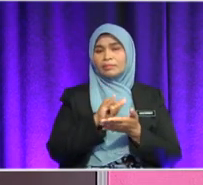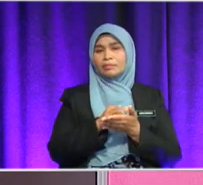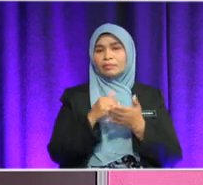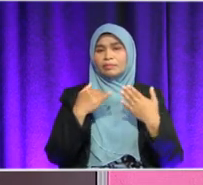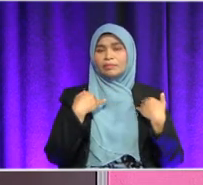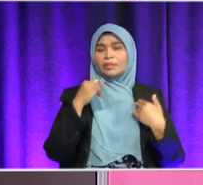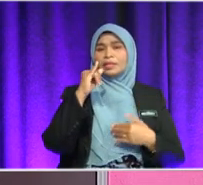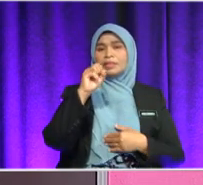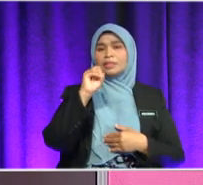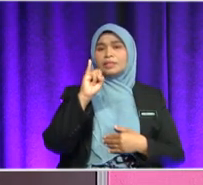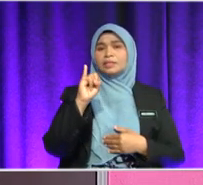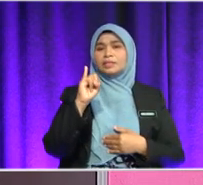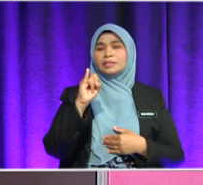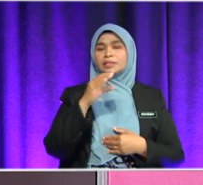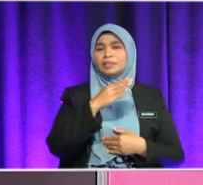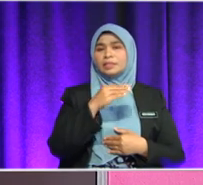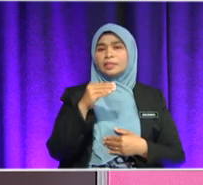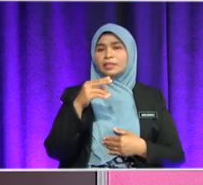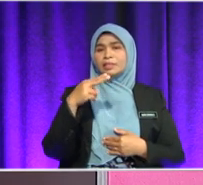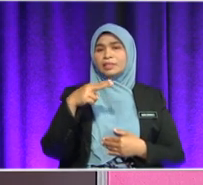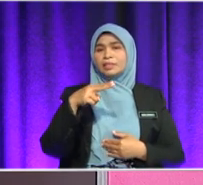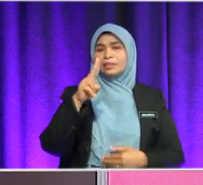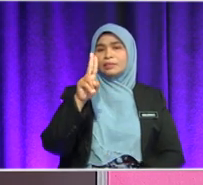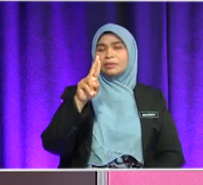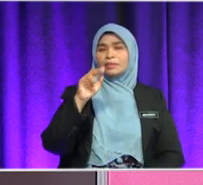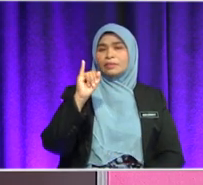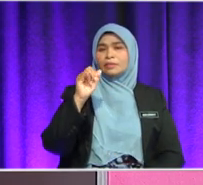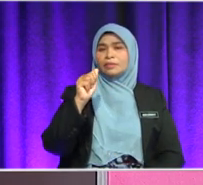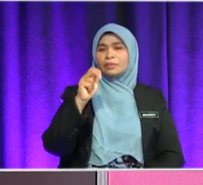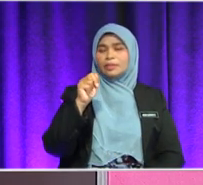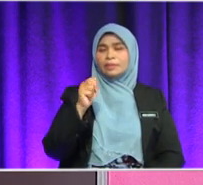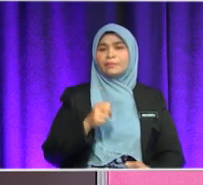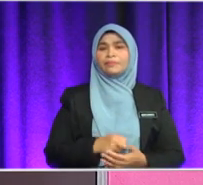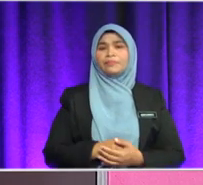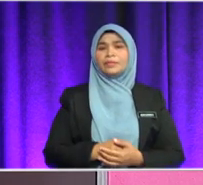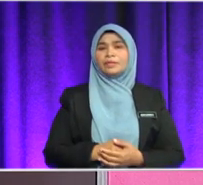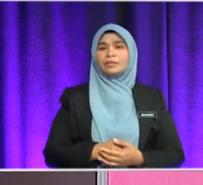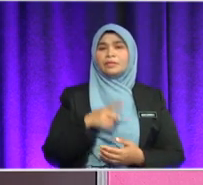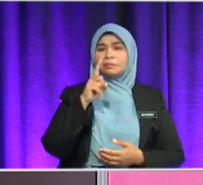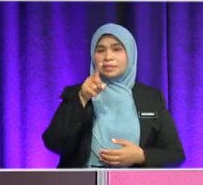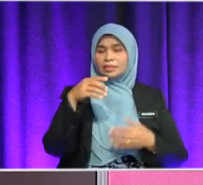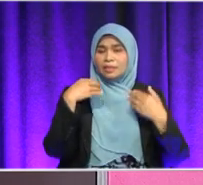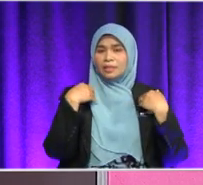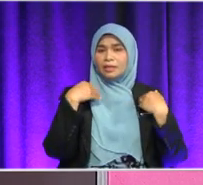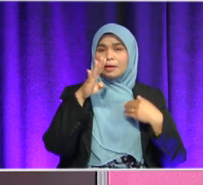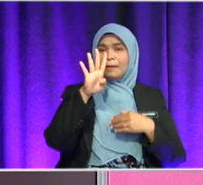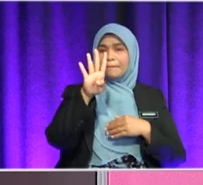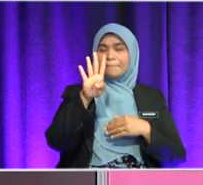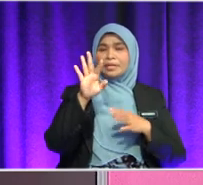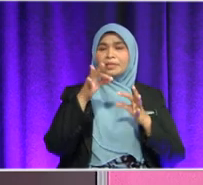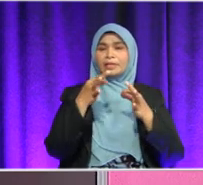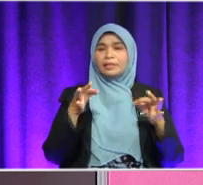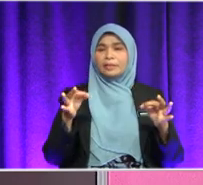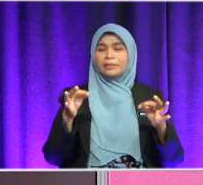dan ini adalah huraian paling cantiknya dia ada 4 ayat paling cantik